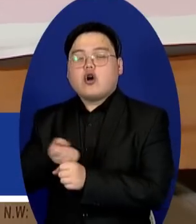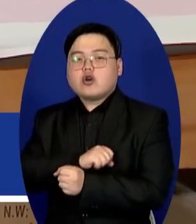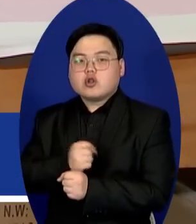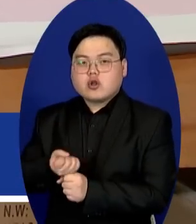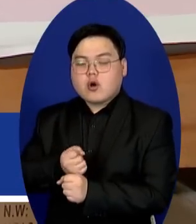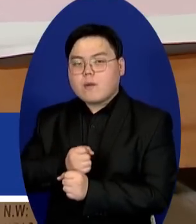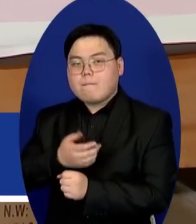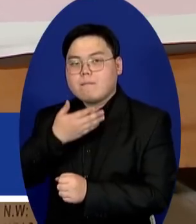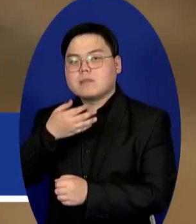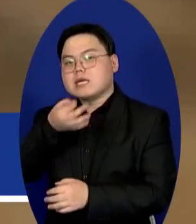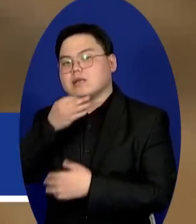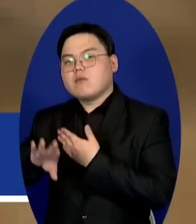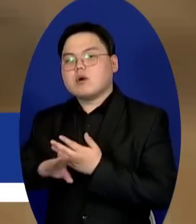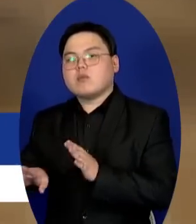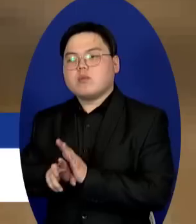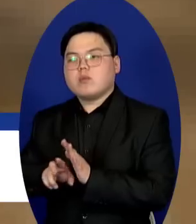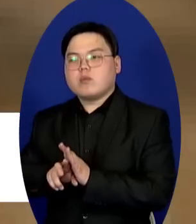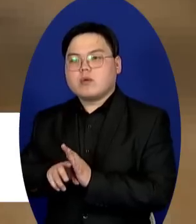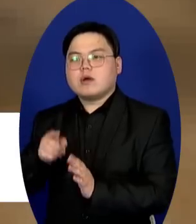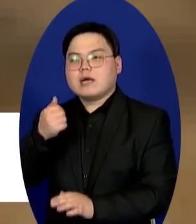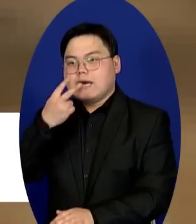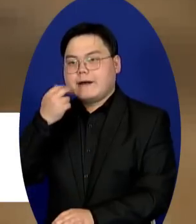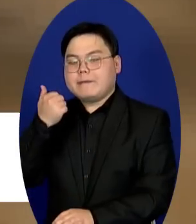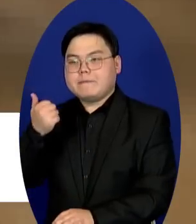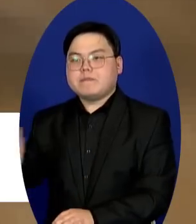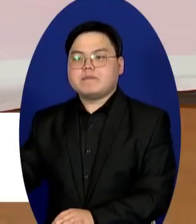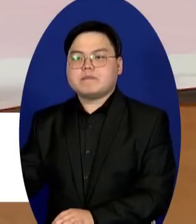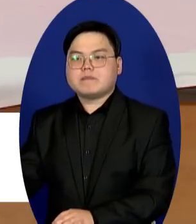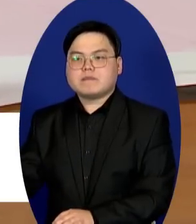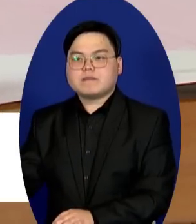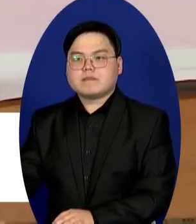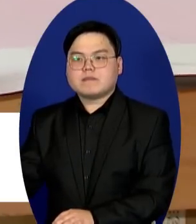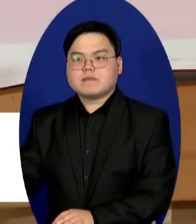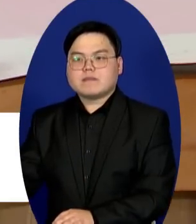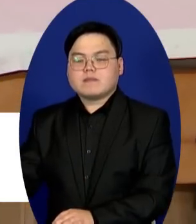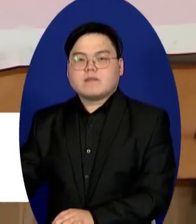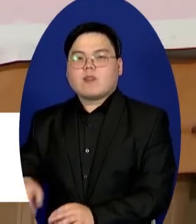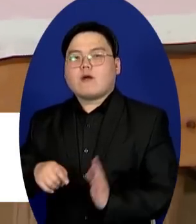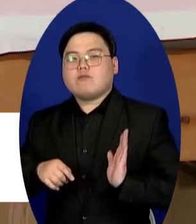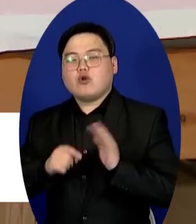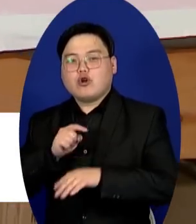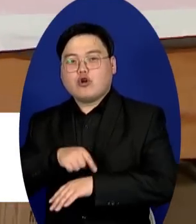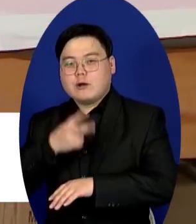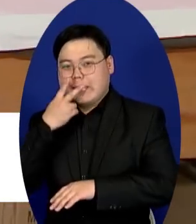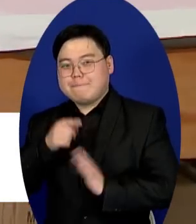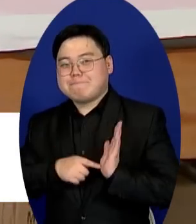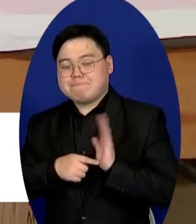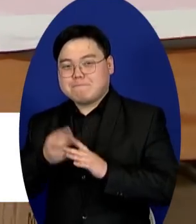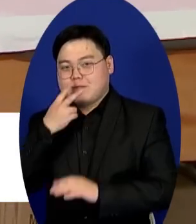сэргийлэх маягаар хэрэгэлдэг байгаа. Хоош энэ ардаа нуглаад ингээд өөр хурууныхаа үзүүр төр бүр сайн гэдэг юм.